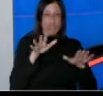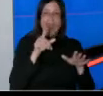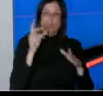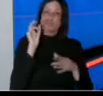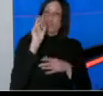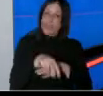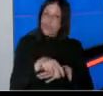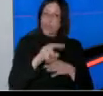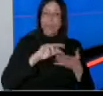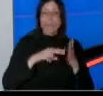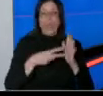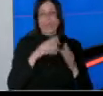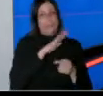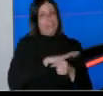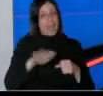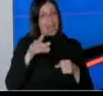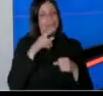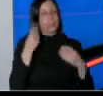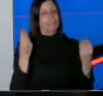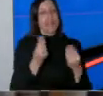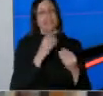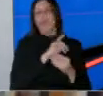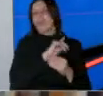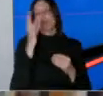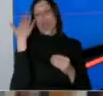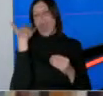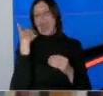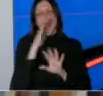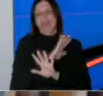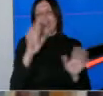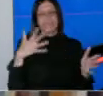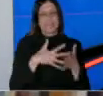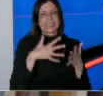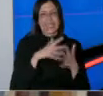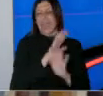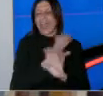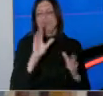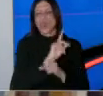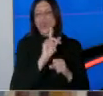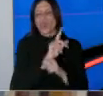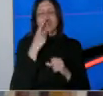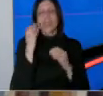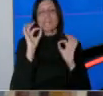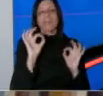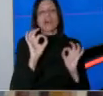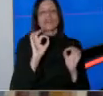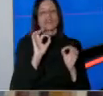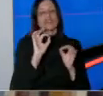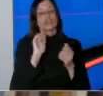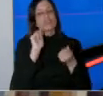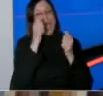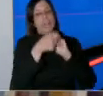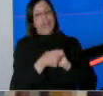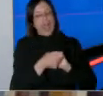והשתתפות פוליטית מלאה. זה משהו שמעולם לא היה באף סקר, באף תקופה, זה ממש מהפכה בדעת